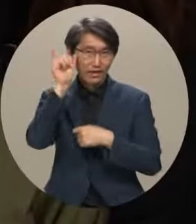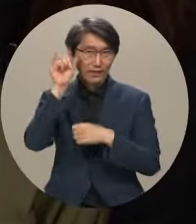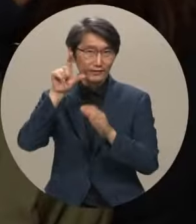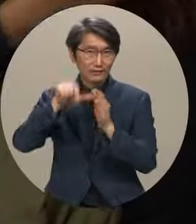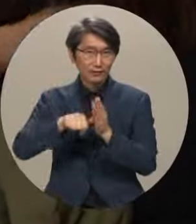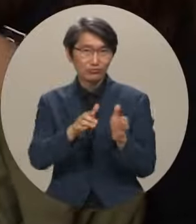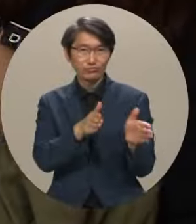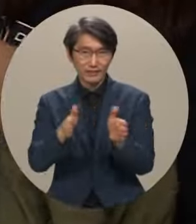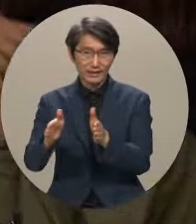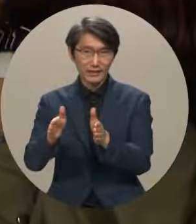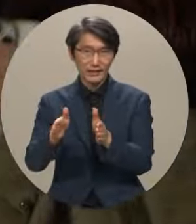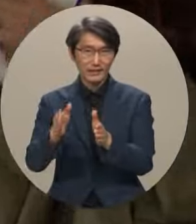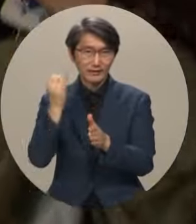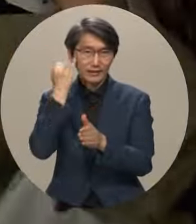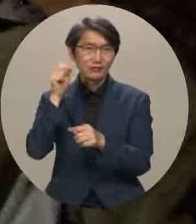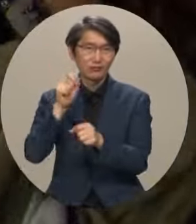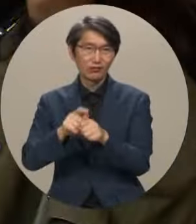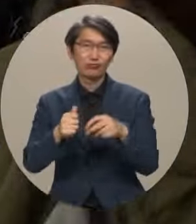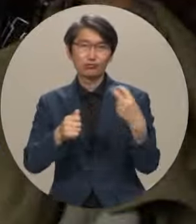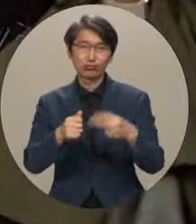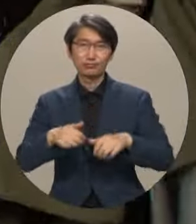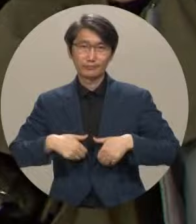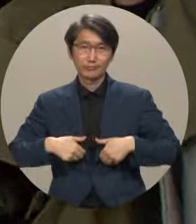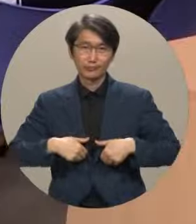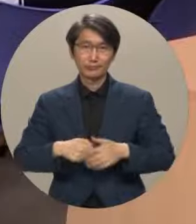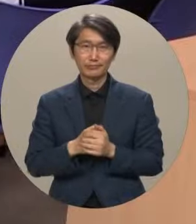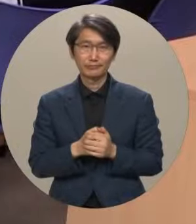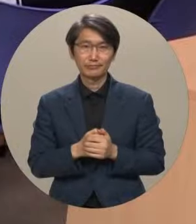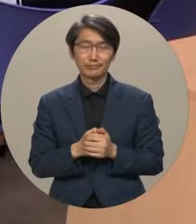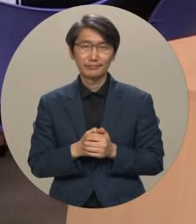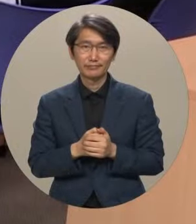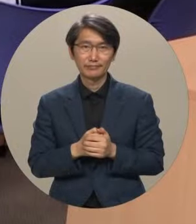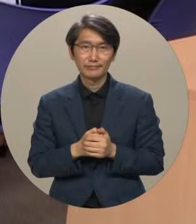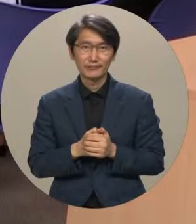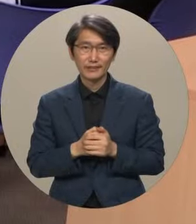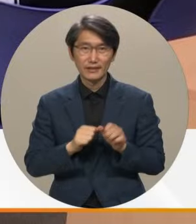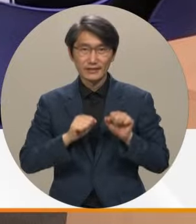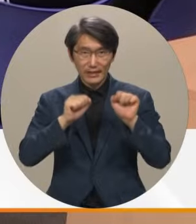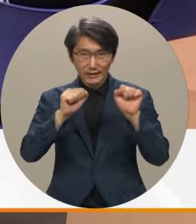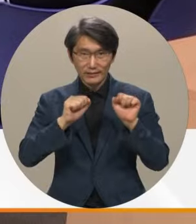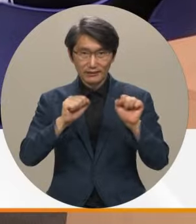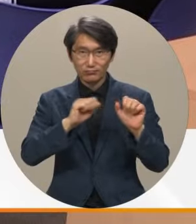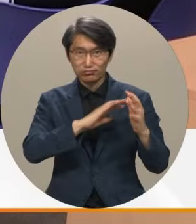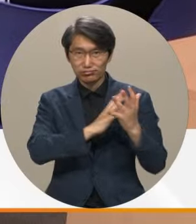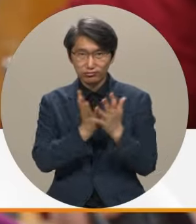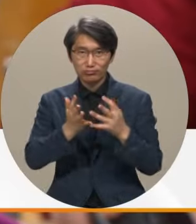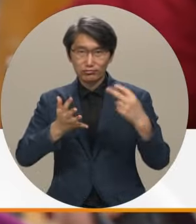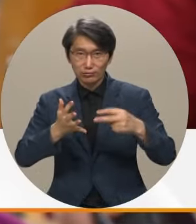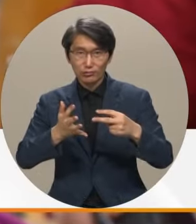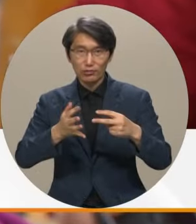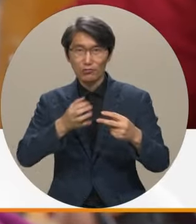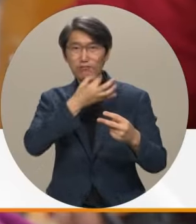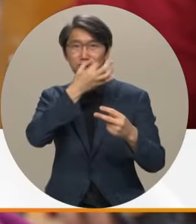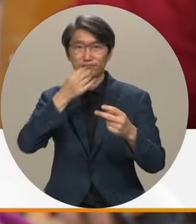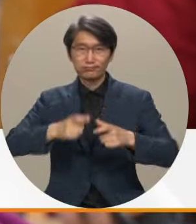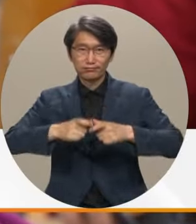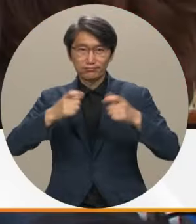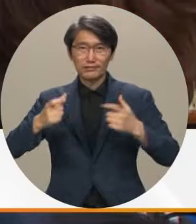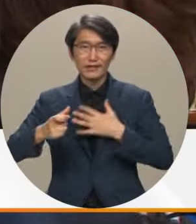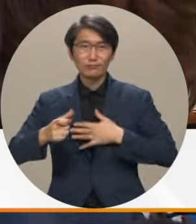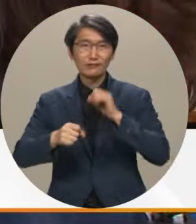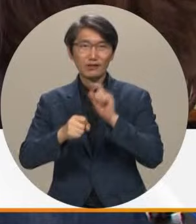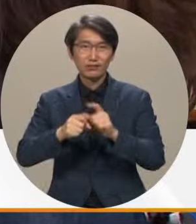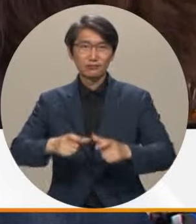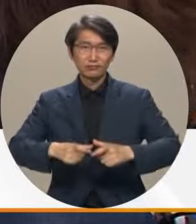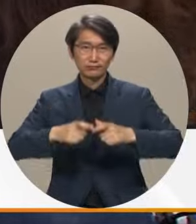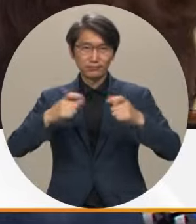인공지능 시대를 대비해 창의성 교육도 강조했습니다. 예체능 교육을 활성화해 AI가 대체할 수 없는 감수성을